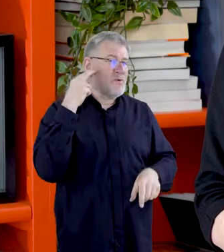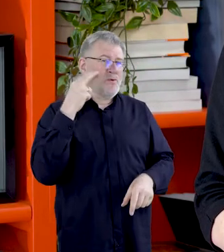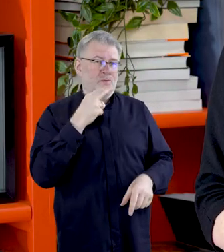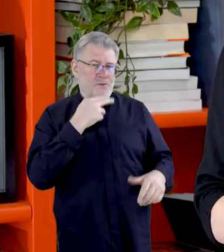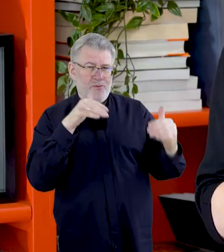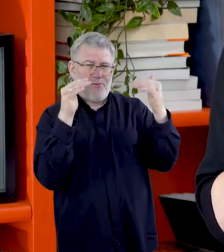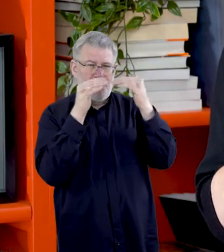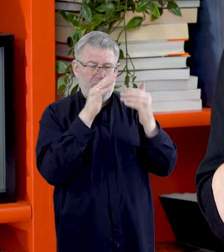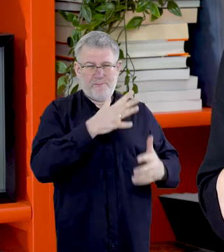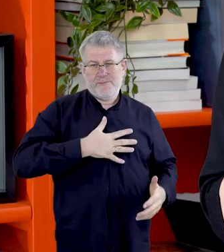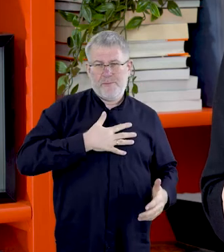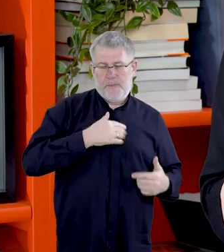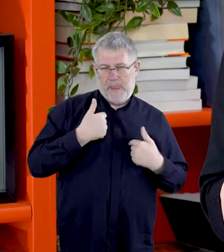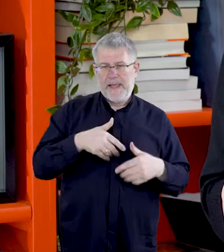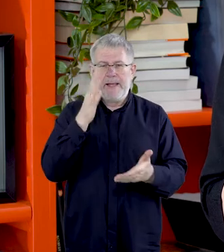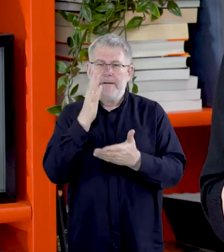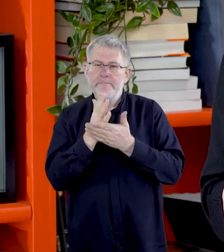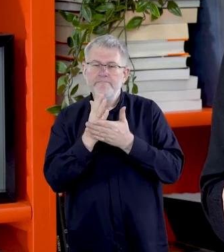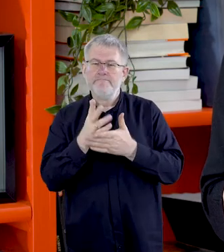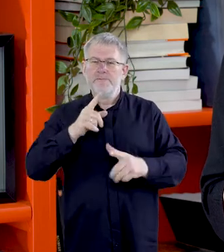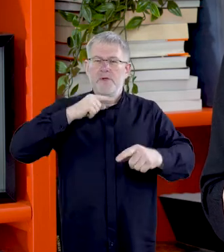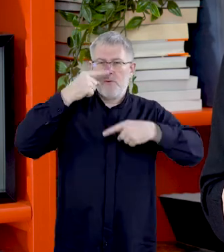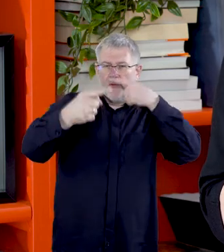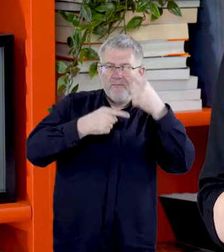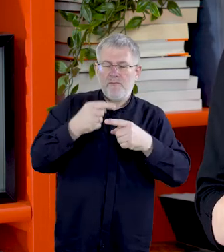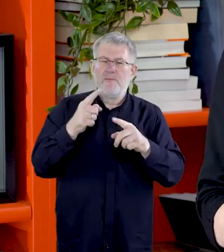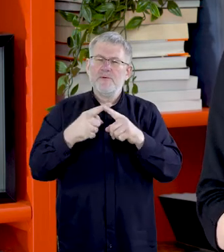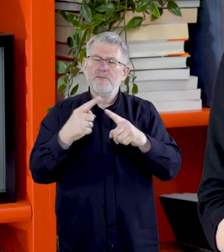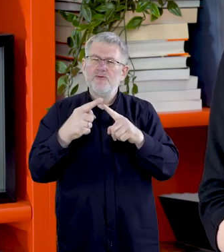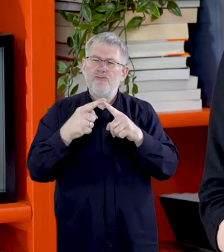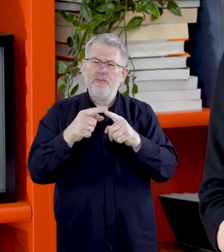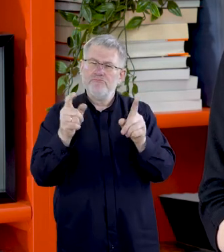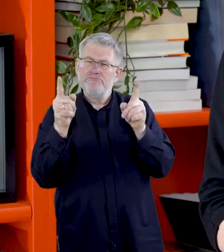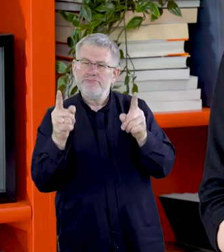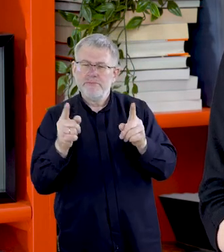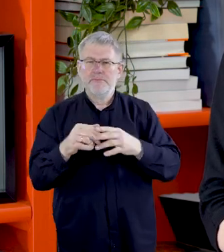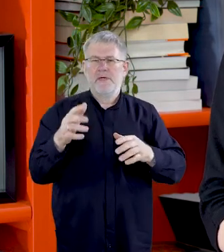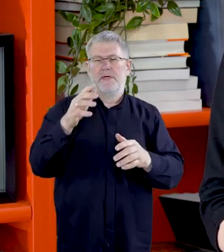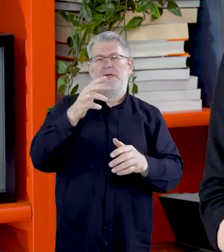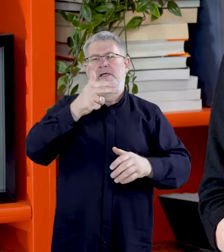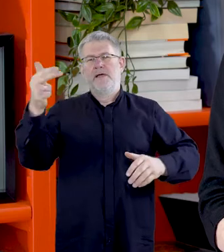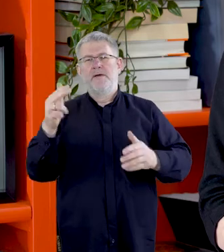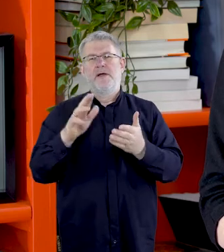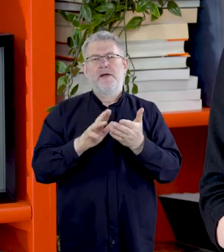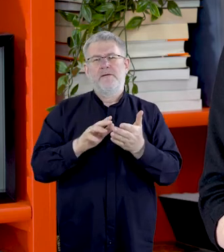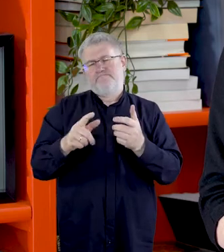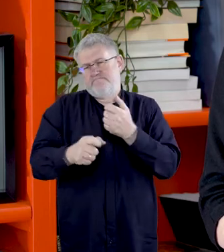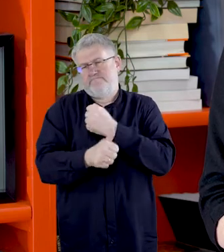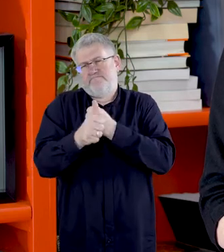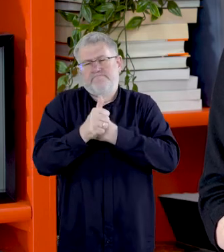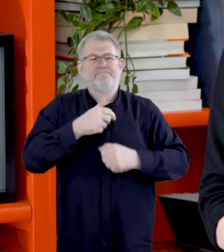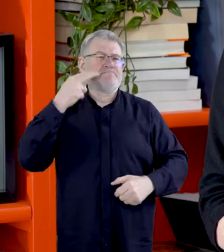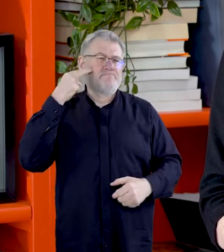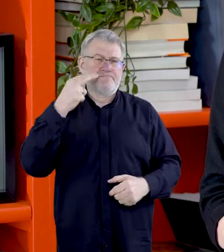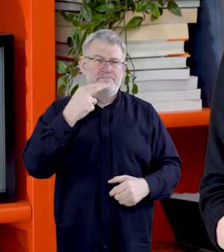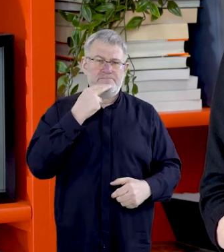Ja się zatrzymam na pewnym wycinku jakby tej tematyki takiej związanej z niesłyszeniem, dlatego że tutaj